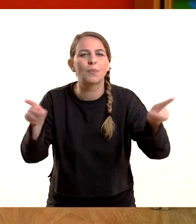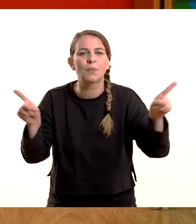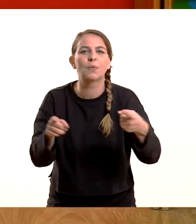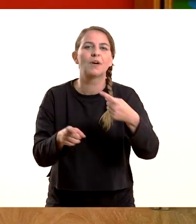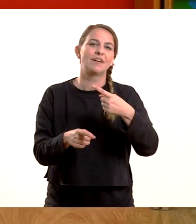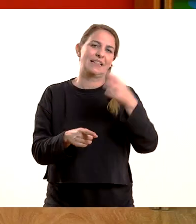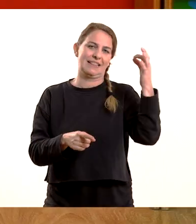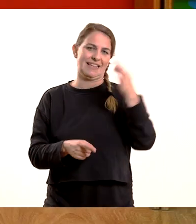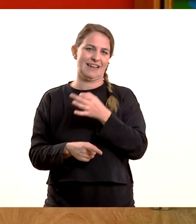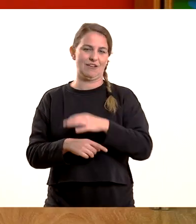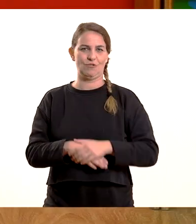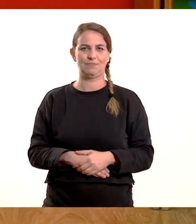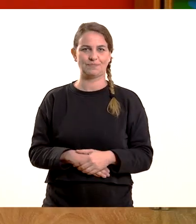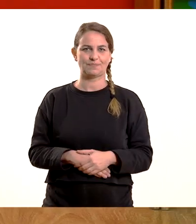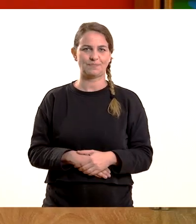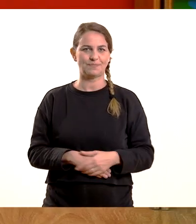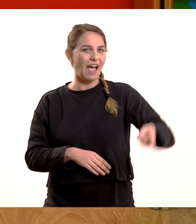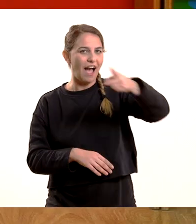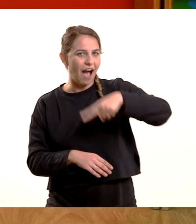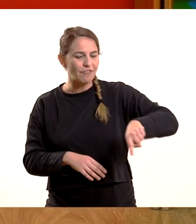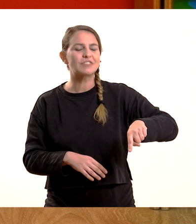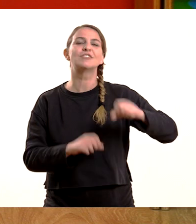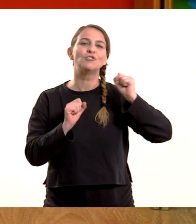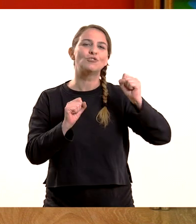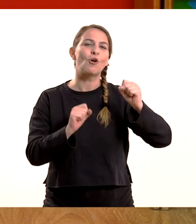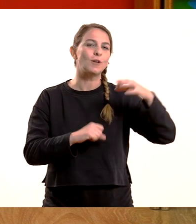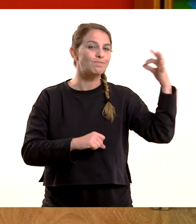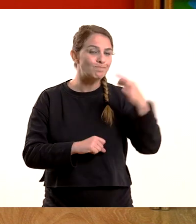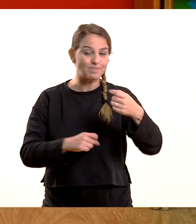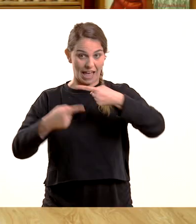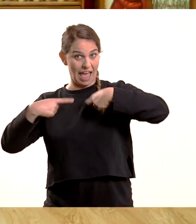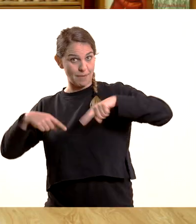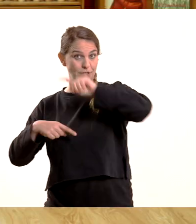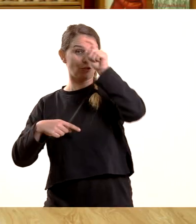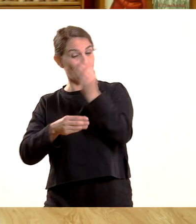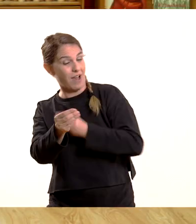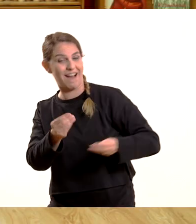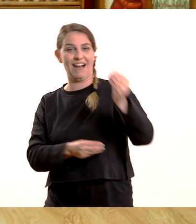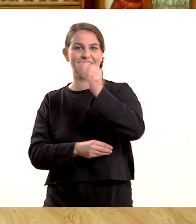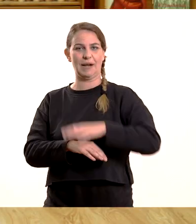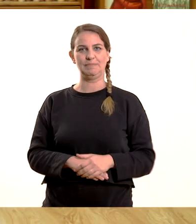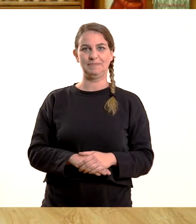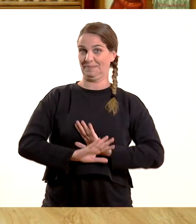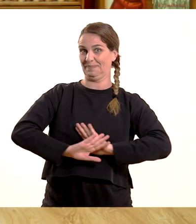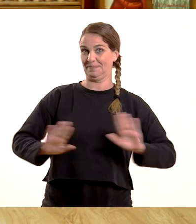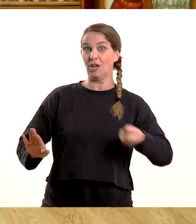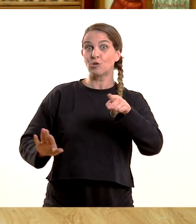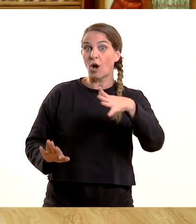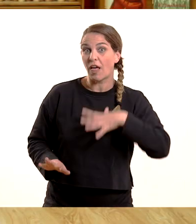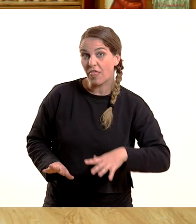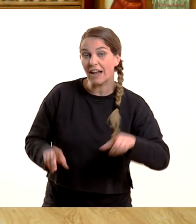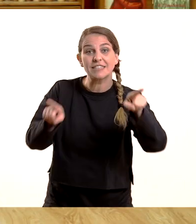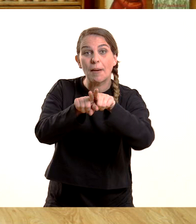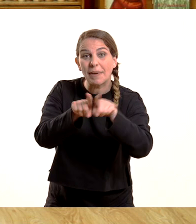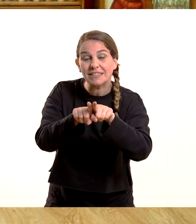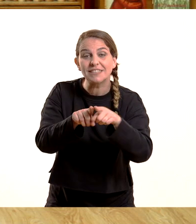Και έζησαν αυτοί καλά και εμείς ακόμα καλύτερα. Και τώρα τι λέτε, να ζωγραφίσουμε μαζί ένα υπέροχο